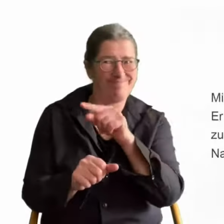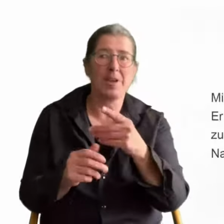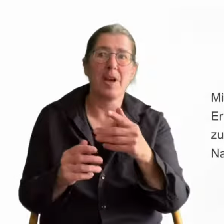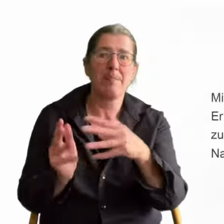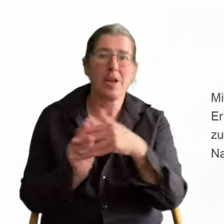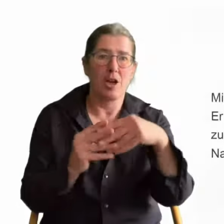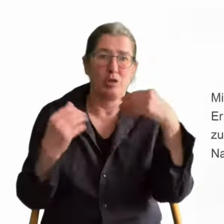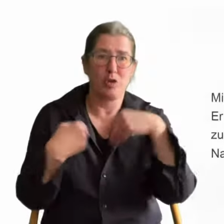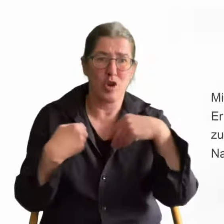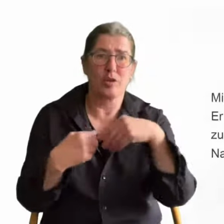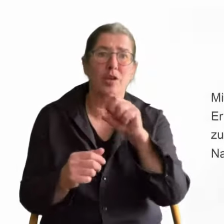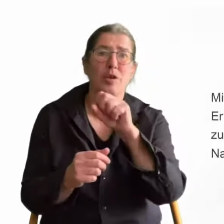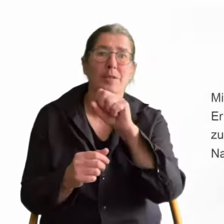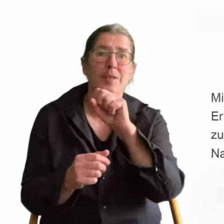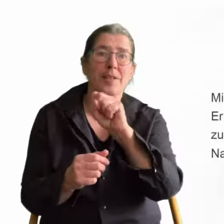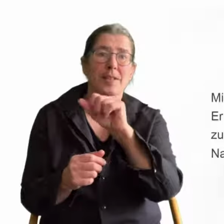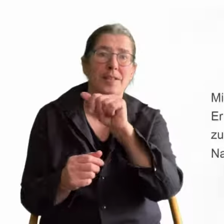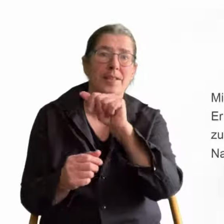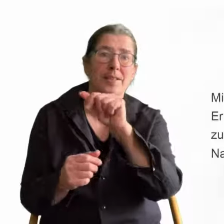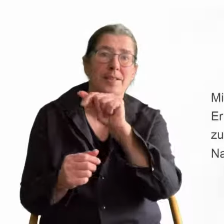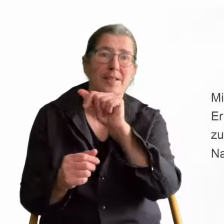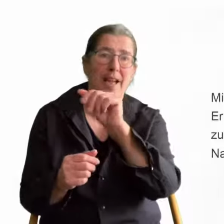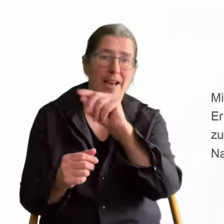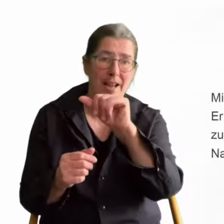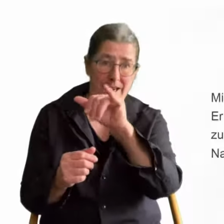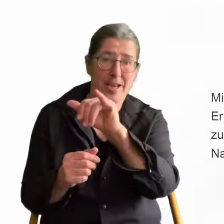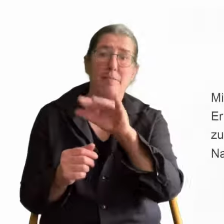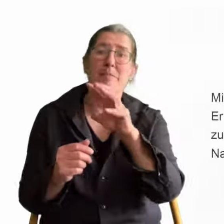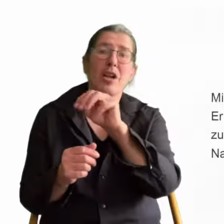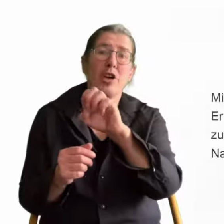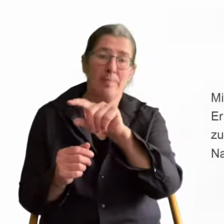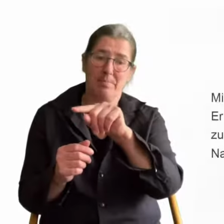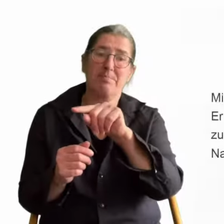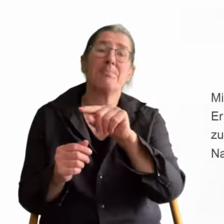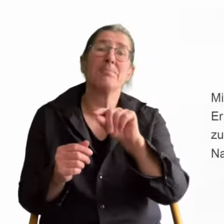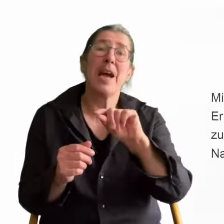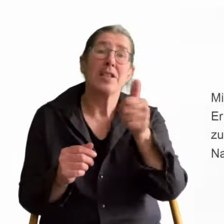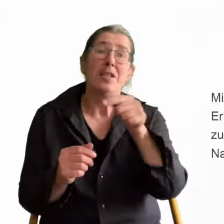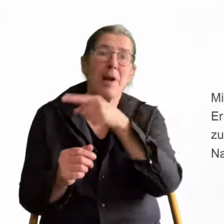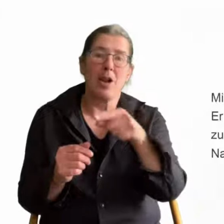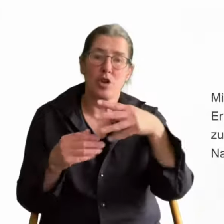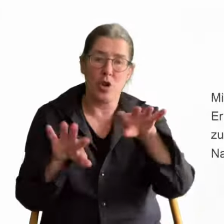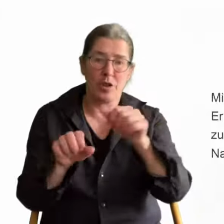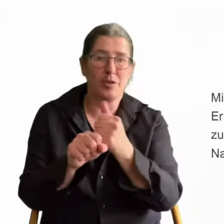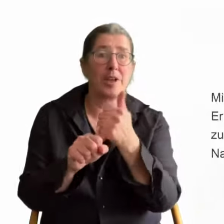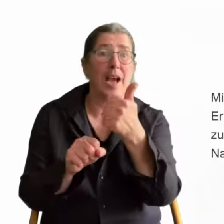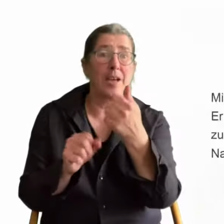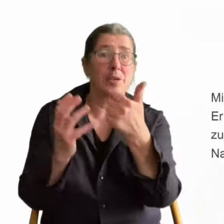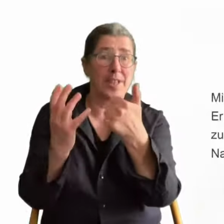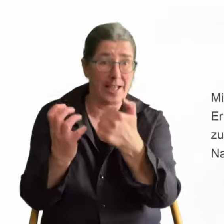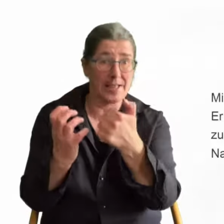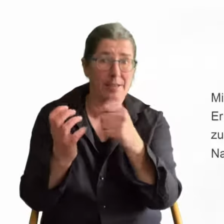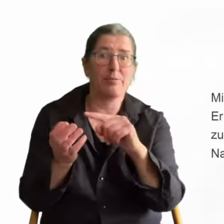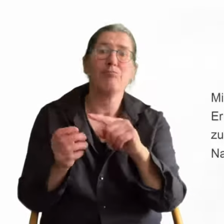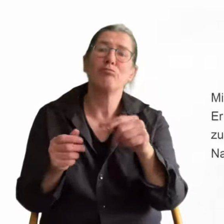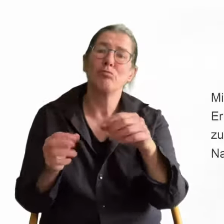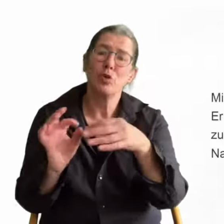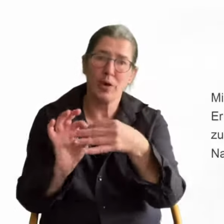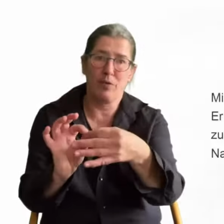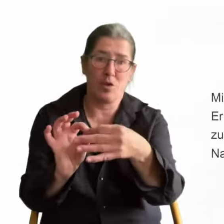stanley milgram führte das experiment erstmals 1961 durch melden wollte untersuchen